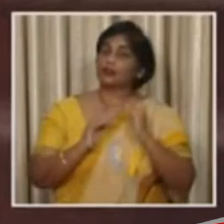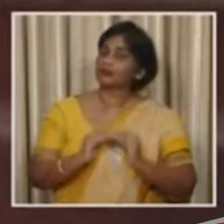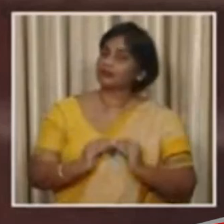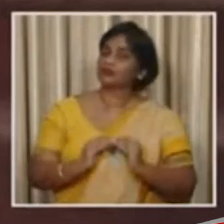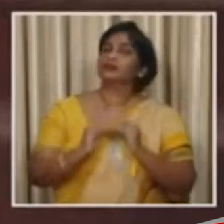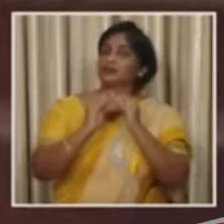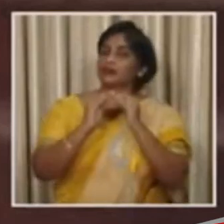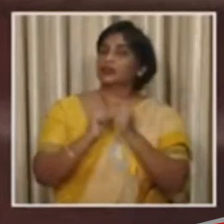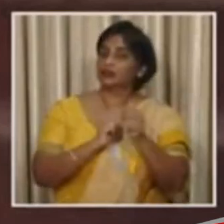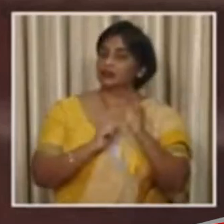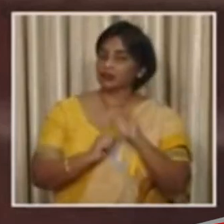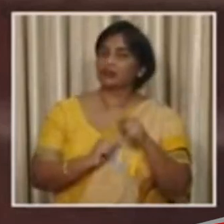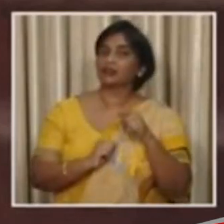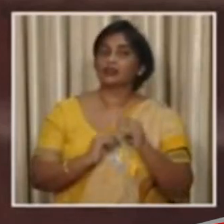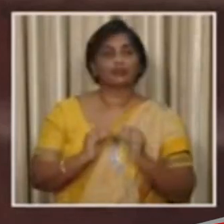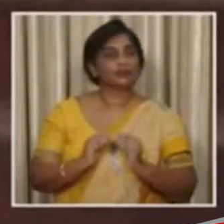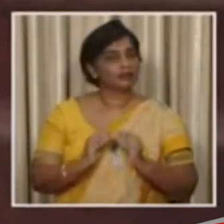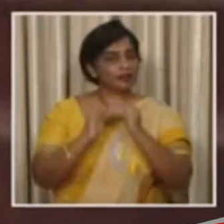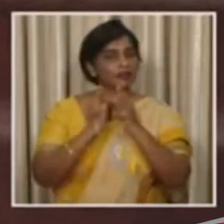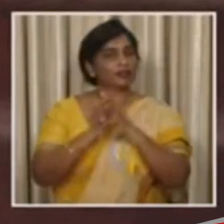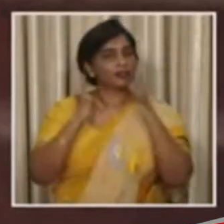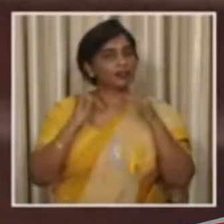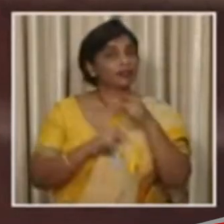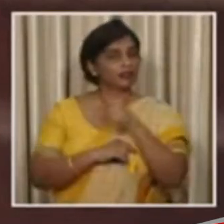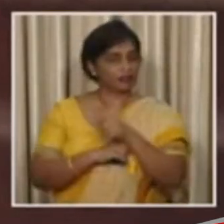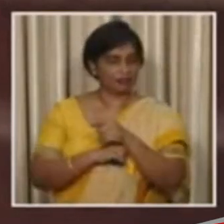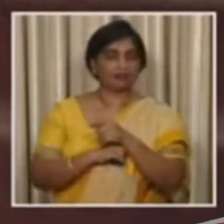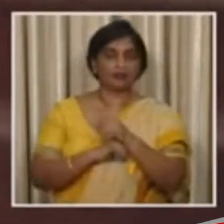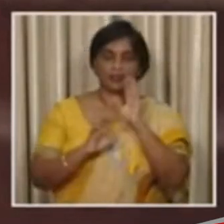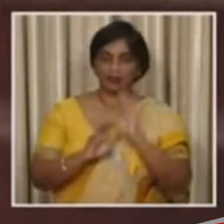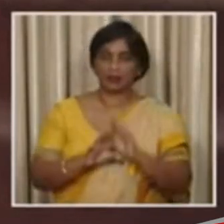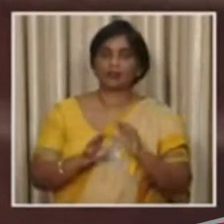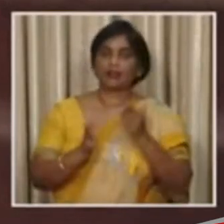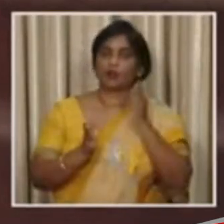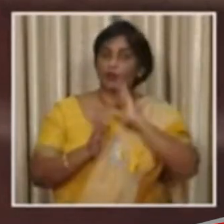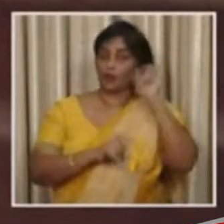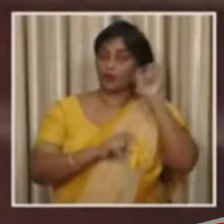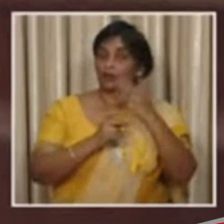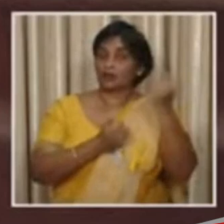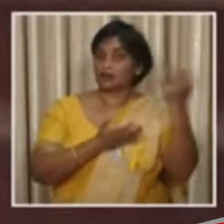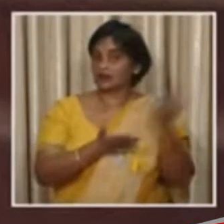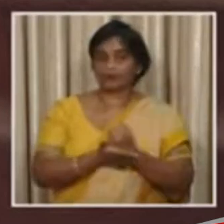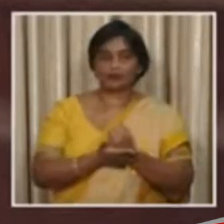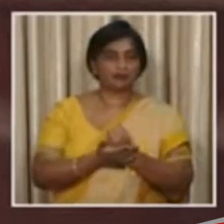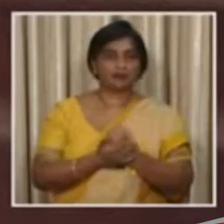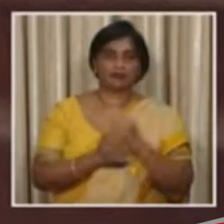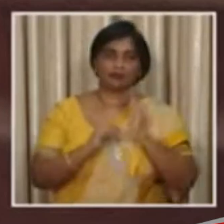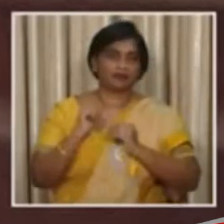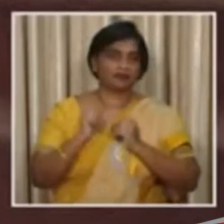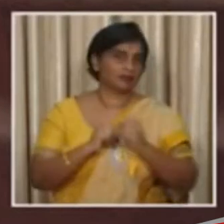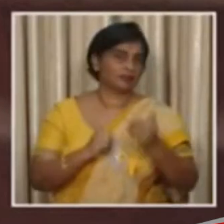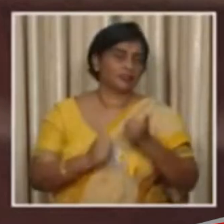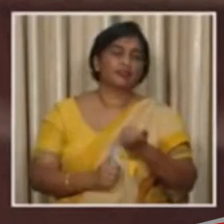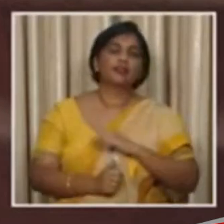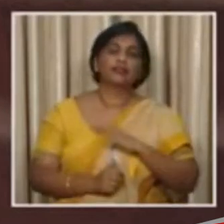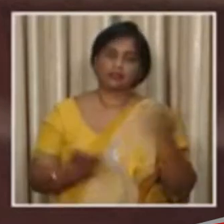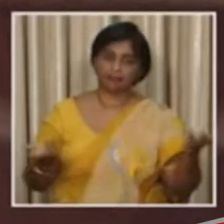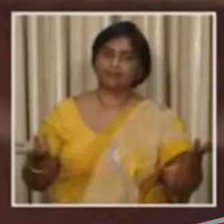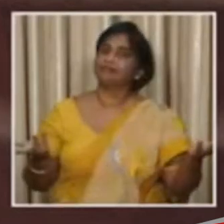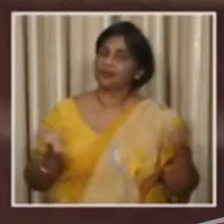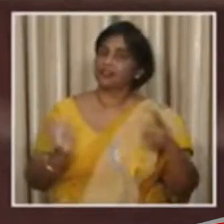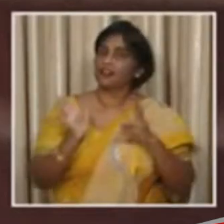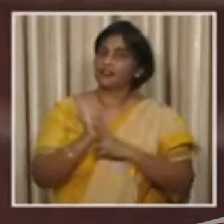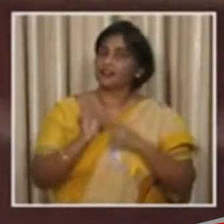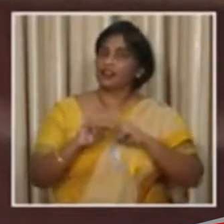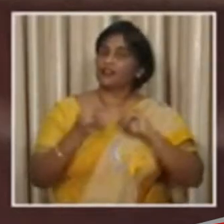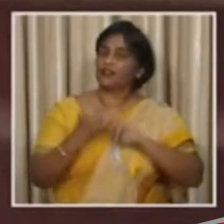වෙනුවෙන් කරලා තියෙන්නේ කියලා. ප්‍රගමණය වෙනුවෙන් කරලා තියෙන්නේ ඕක. හැබැයි හැමින හැම සුද්දකින්ම සල්ලි ගන්න ක්‍රමයට අපි අකමැති වුණා. ඉතින් ඒක තමයි මම VFS එකට